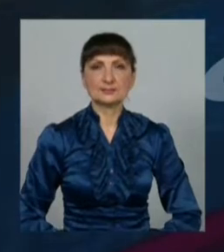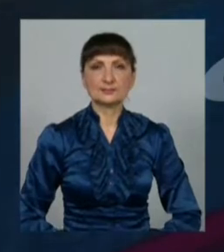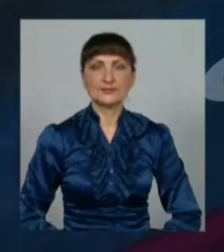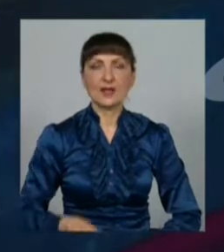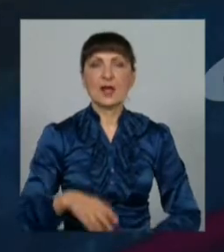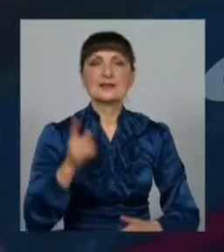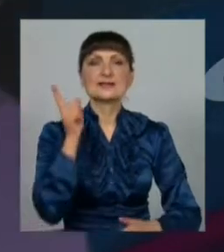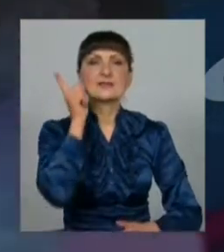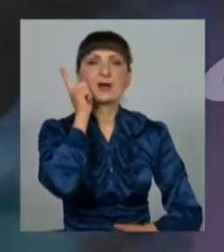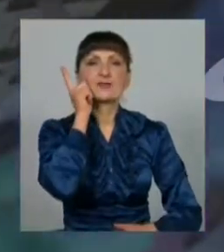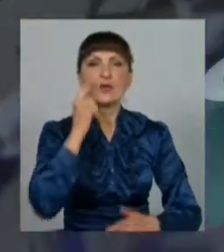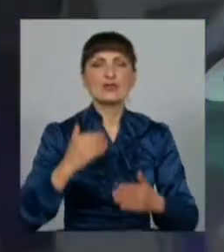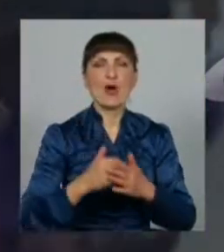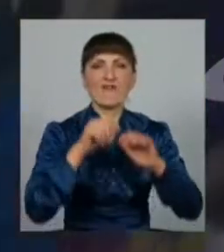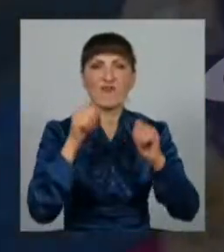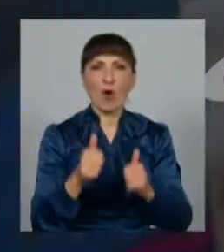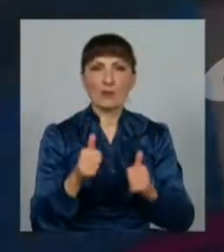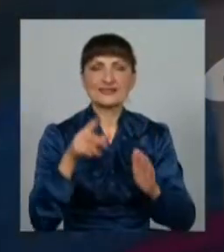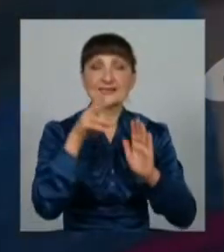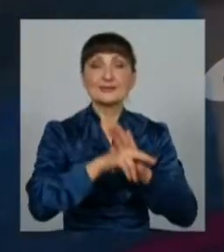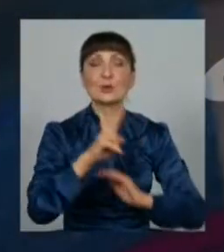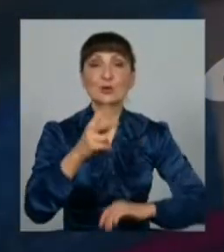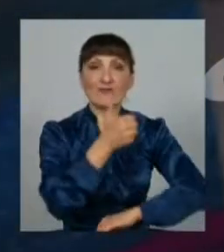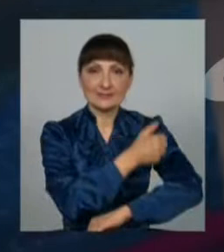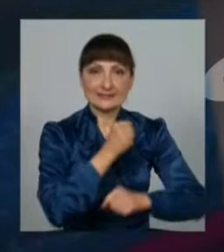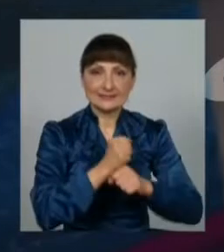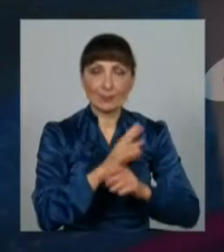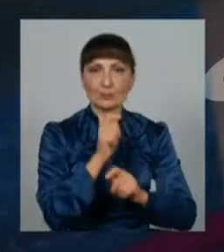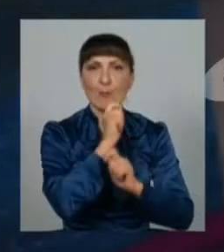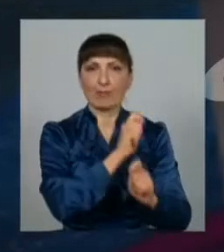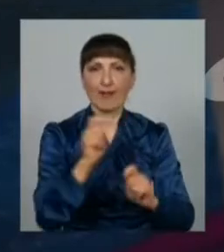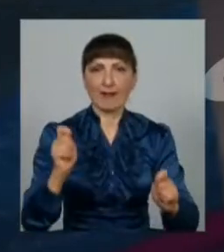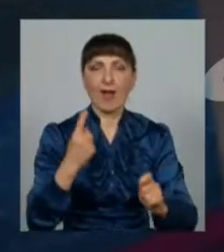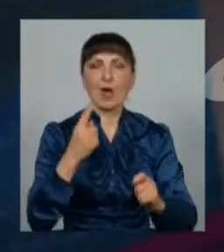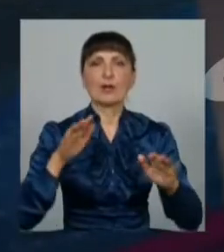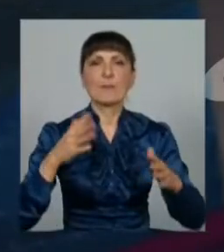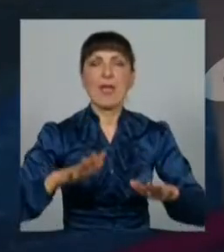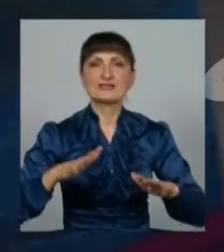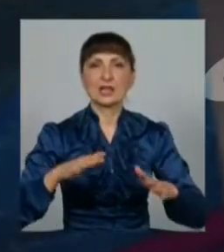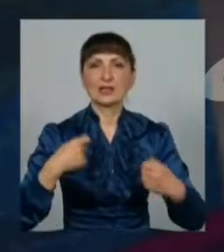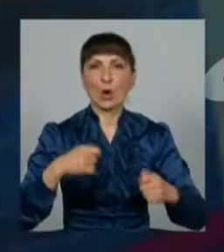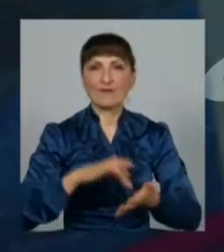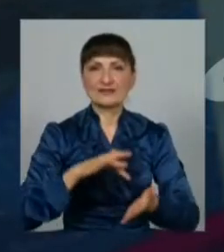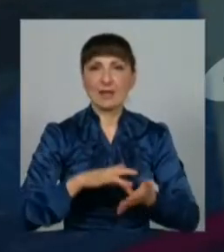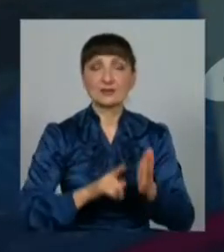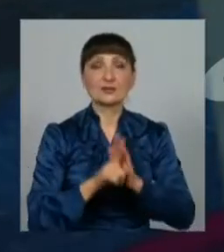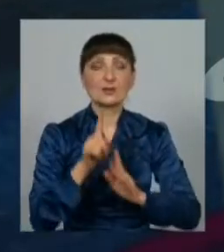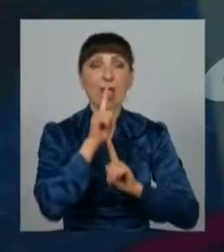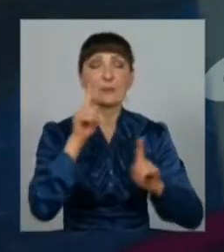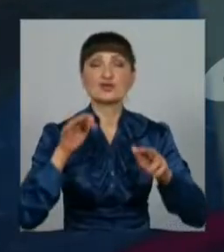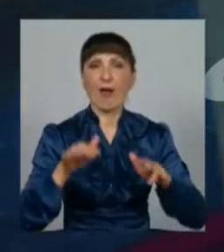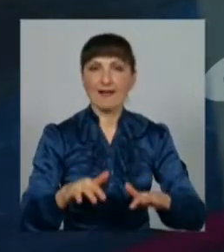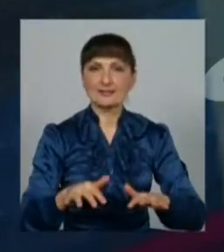Смартфон последнего поколения разыгрывают среди вакцинирующихся в Алматы. В одном из торговых домов города стартовала необычная